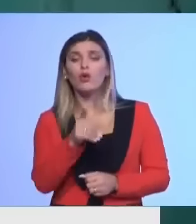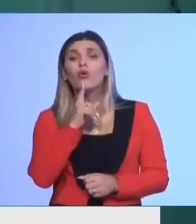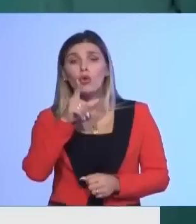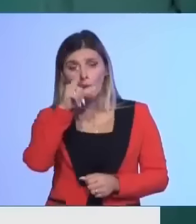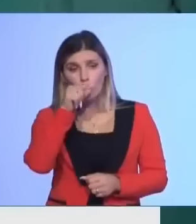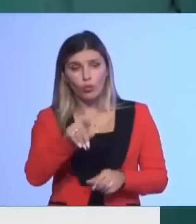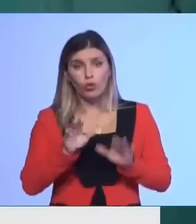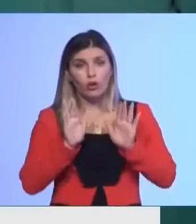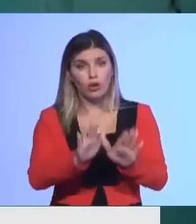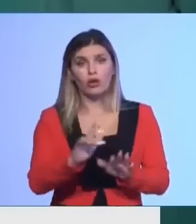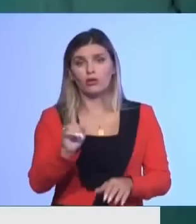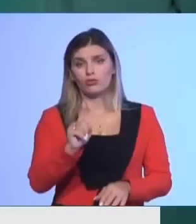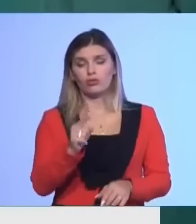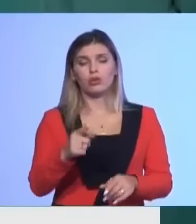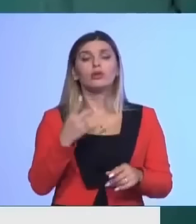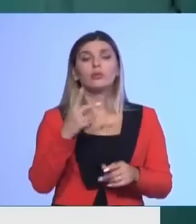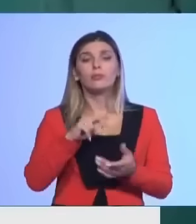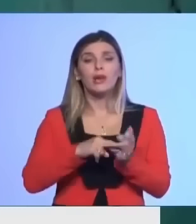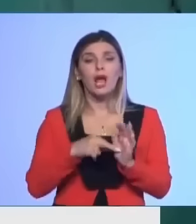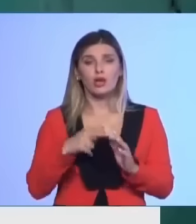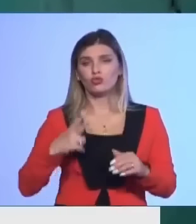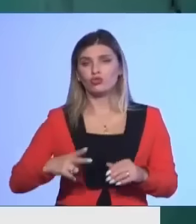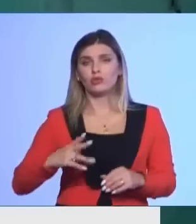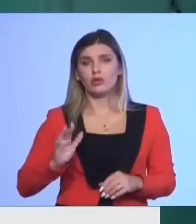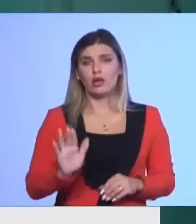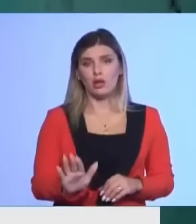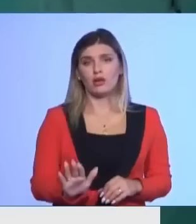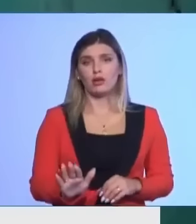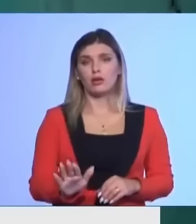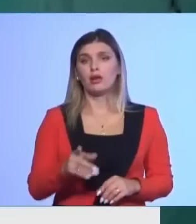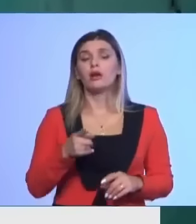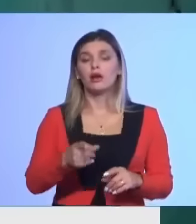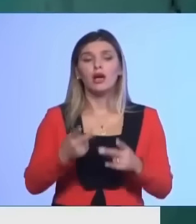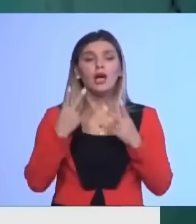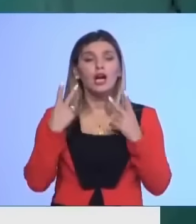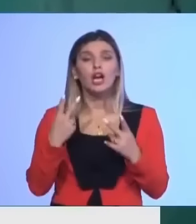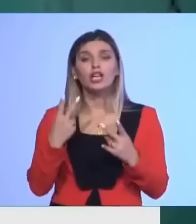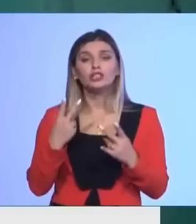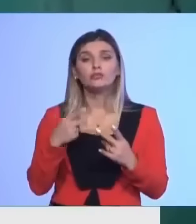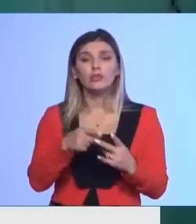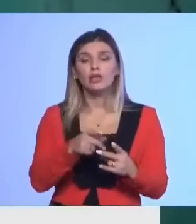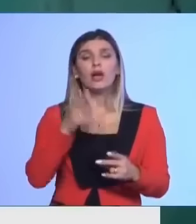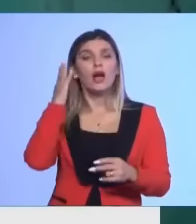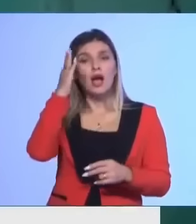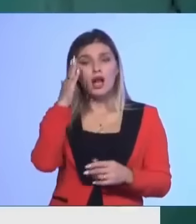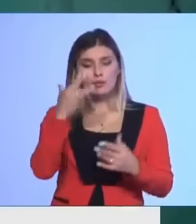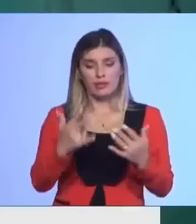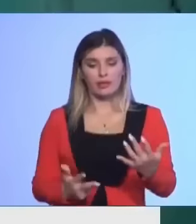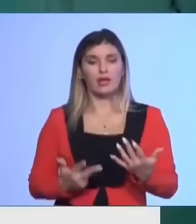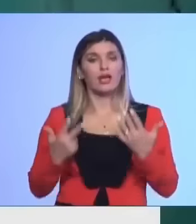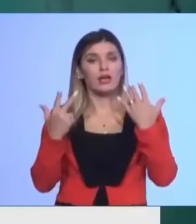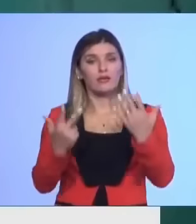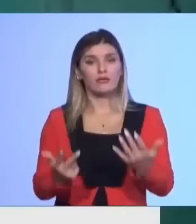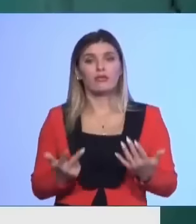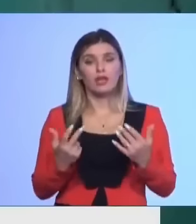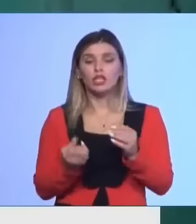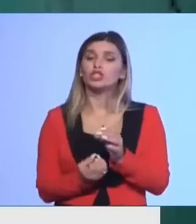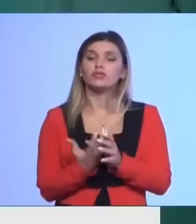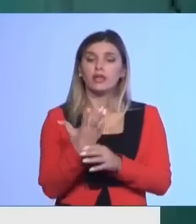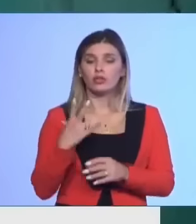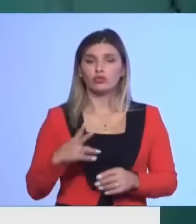komunës, është plan i qytetit, është plan i qytetarëve, i cili determinon të ardhmen 8 vjeçare në kuptimin e zhvillimit